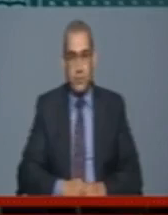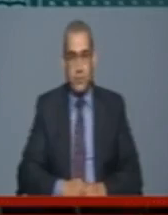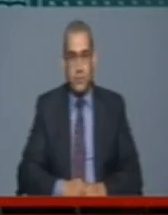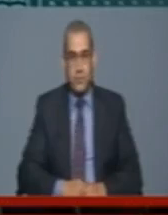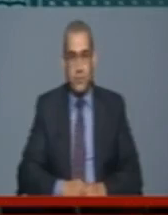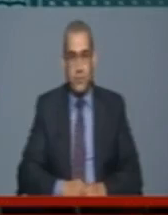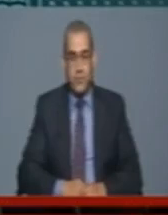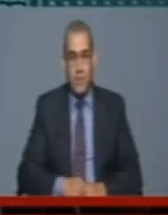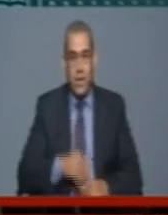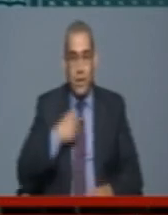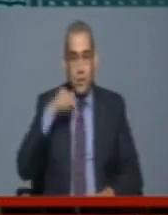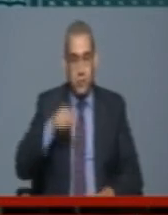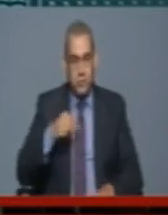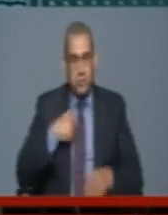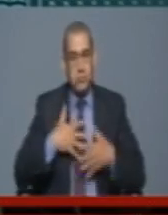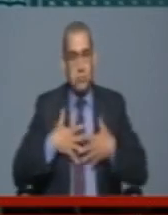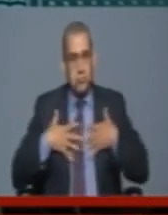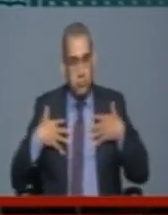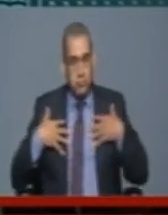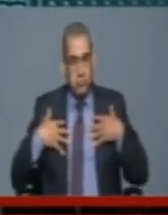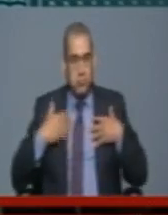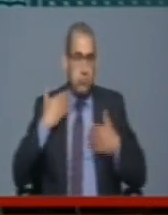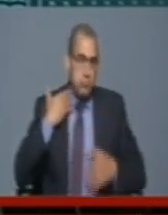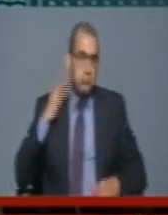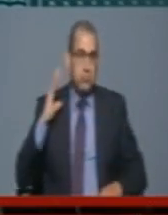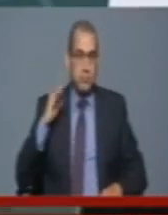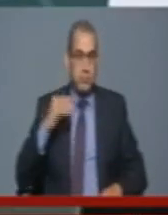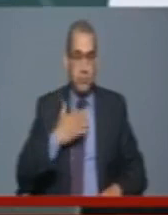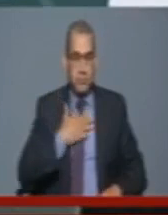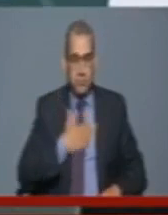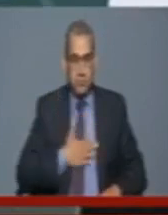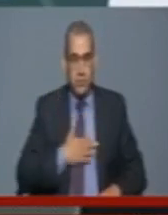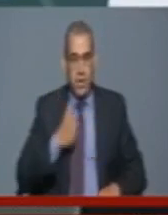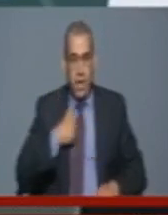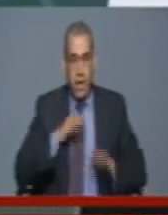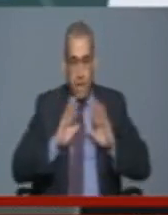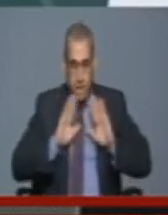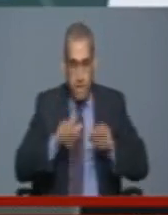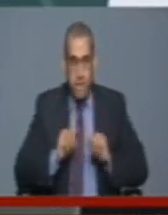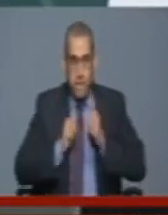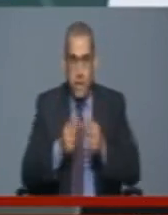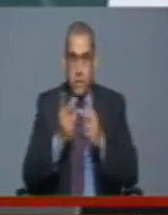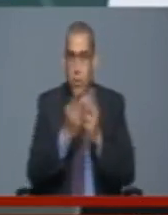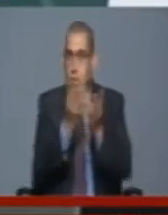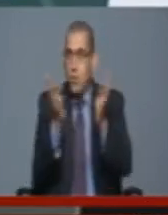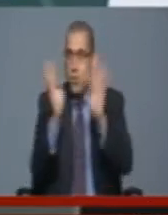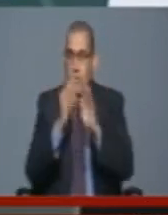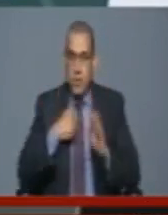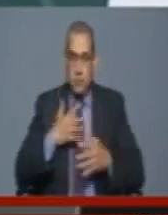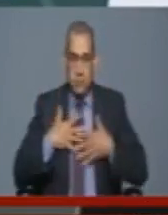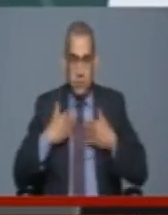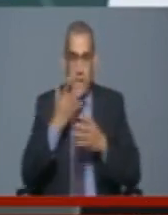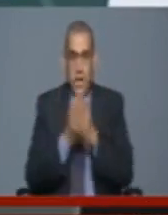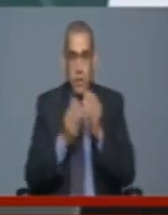إنه لمن دواء السرور والفخر أن أتواجد في هذا الجمع الكريم من أبناء